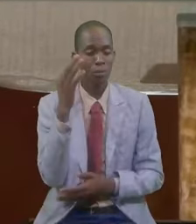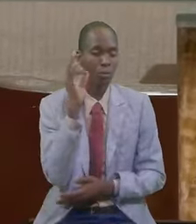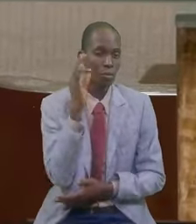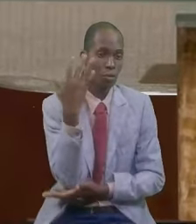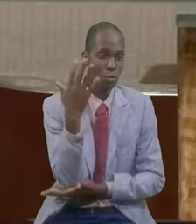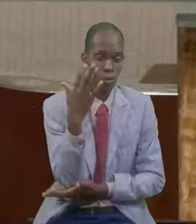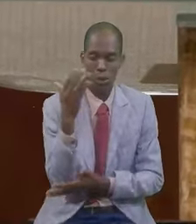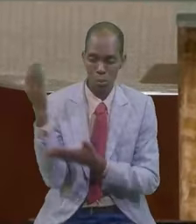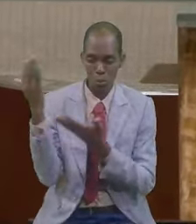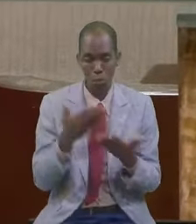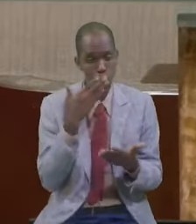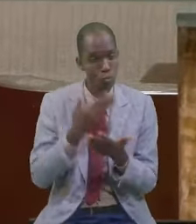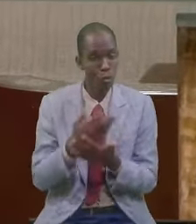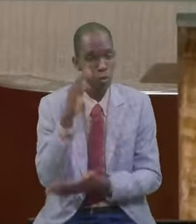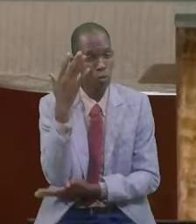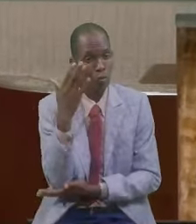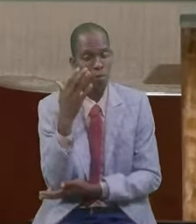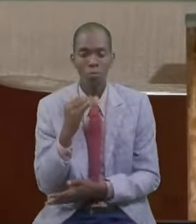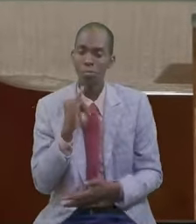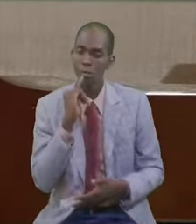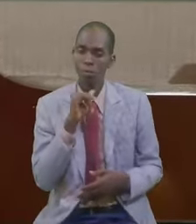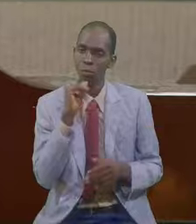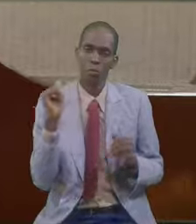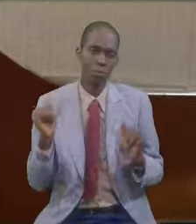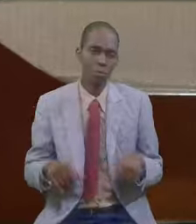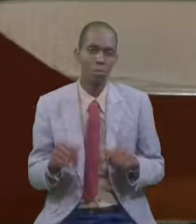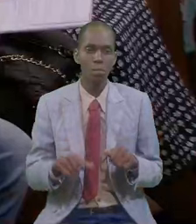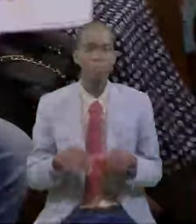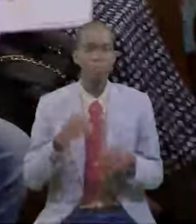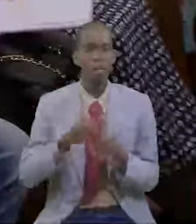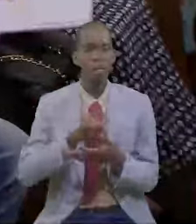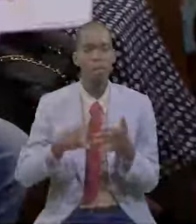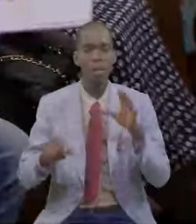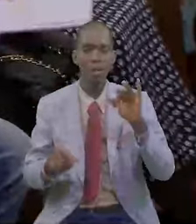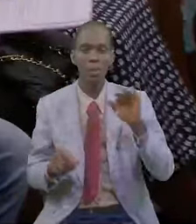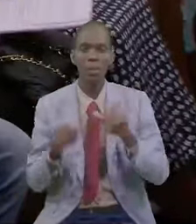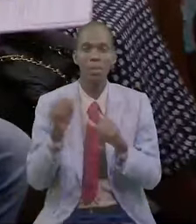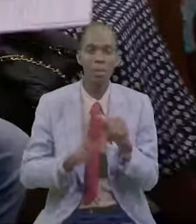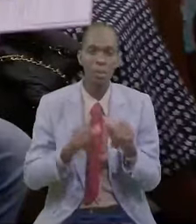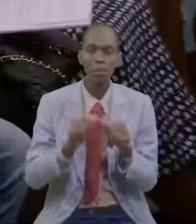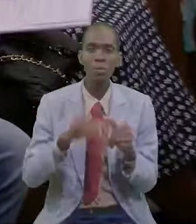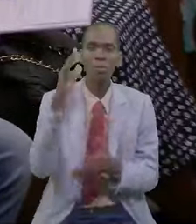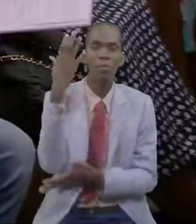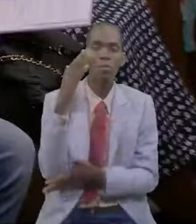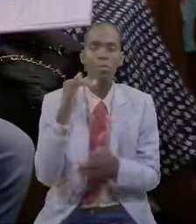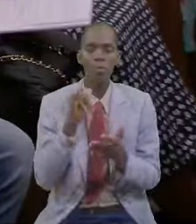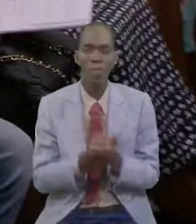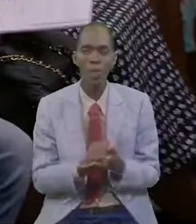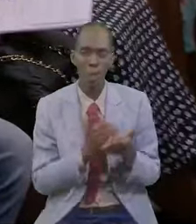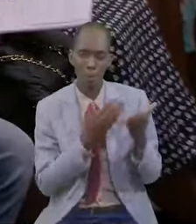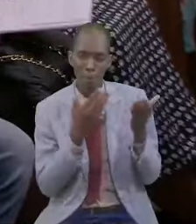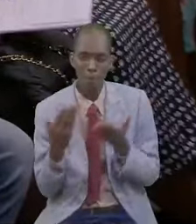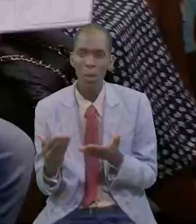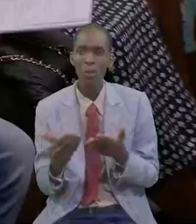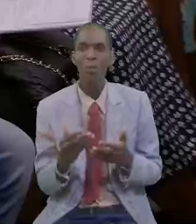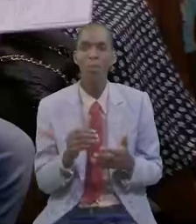fruits. Verset 19. Tout arbre qui ne porte pas de